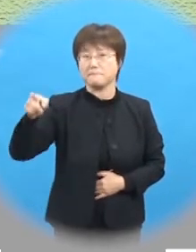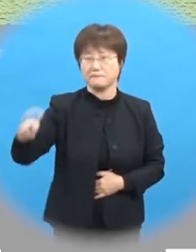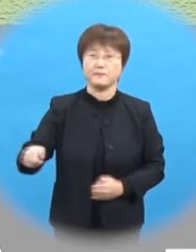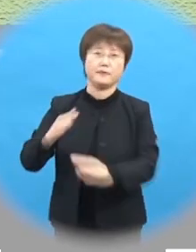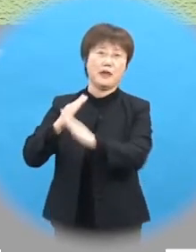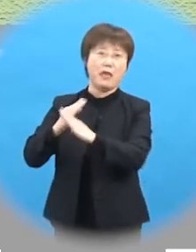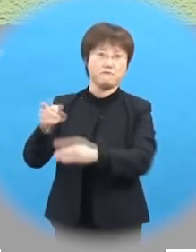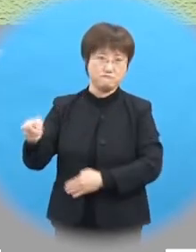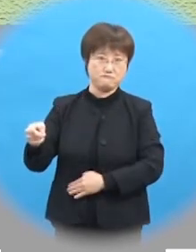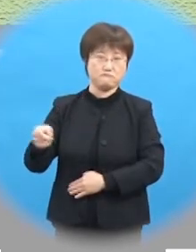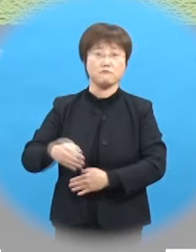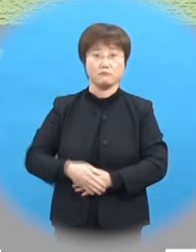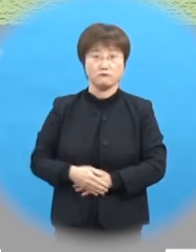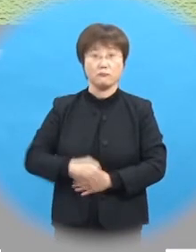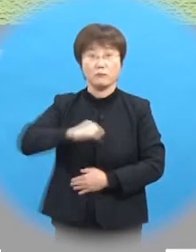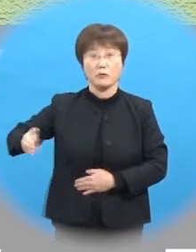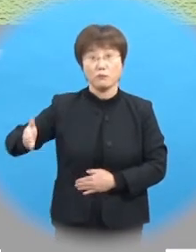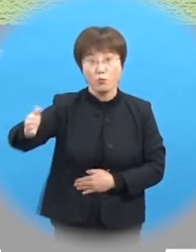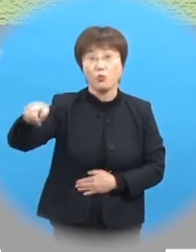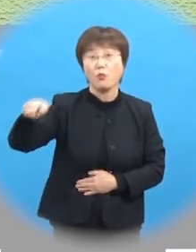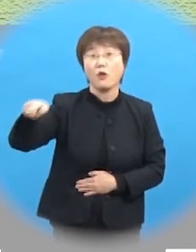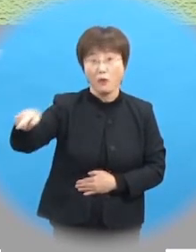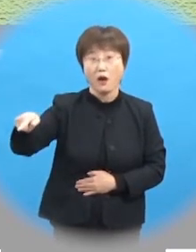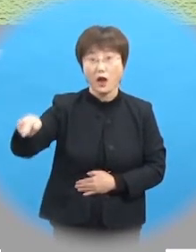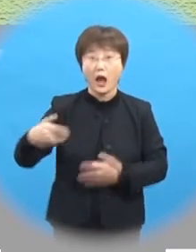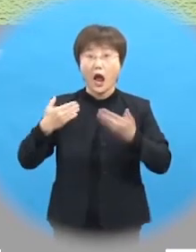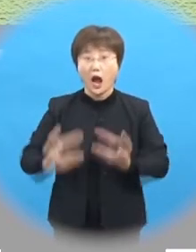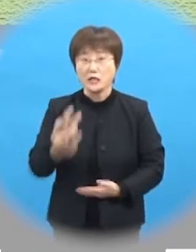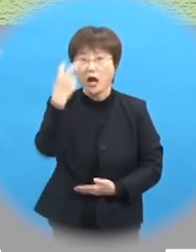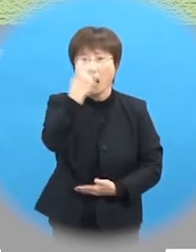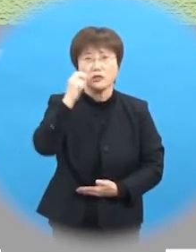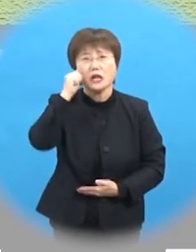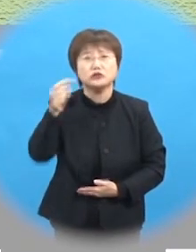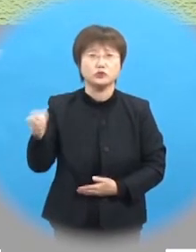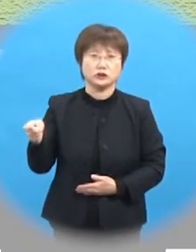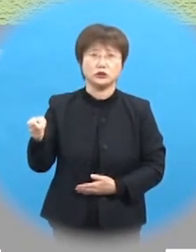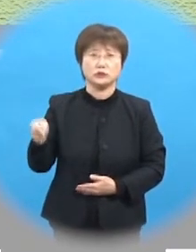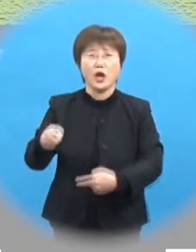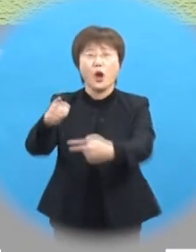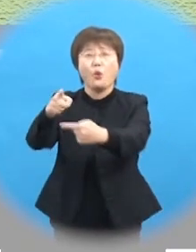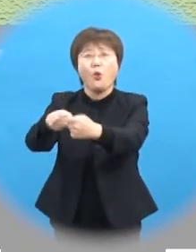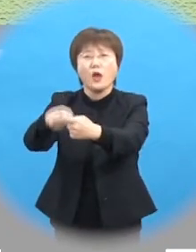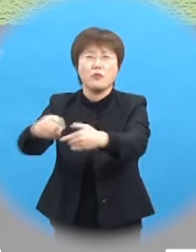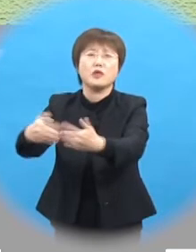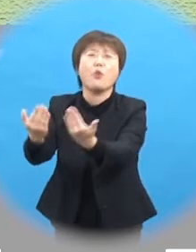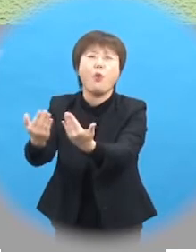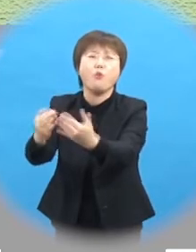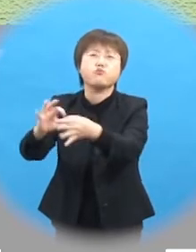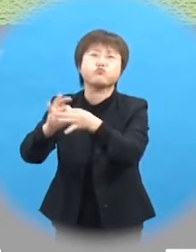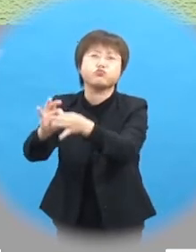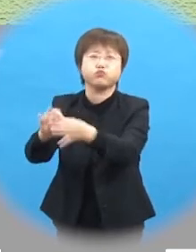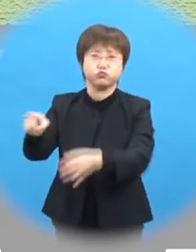メ。右側通行は安全確認がしづらいから、交差点での事故につながりやすく